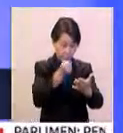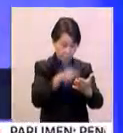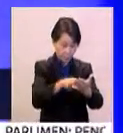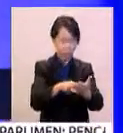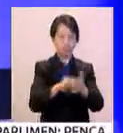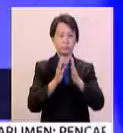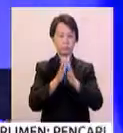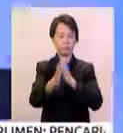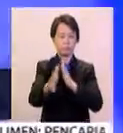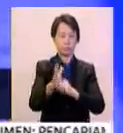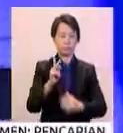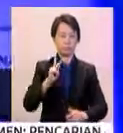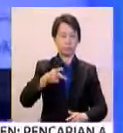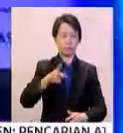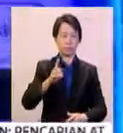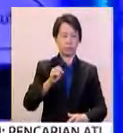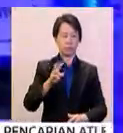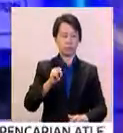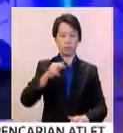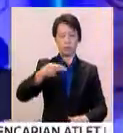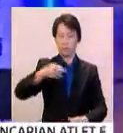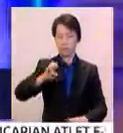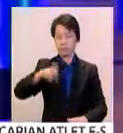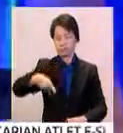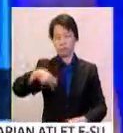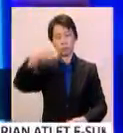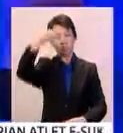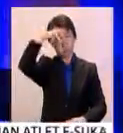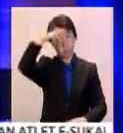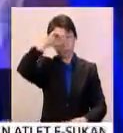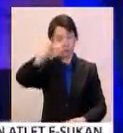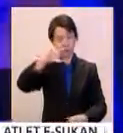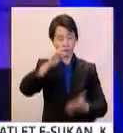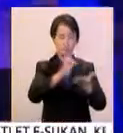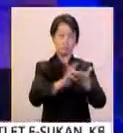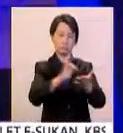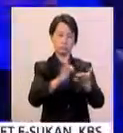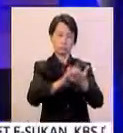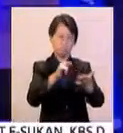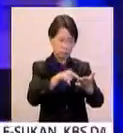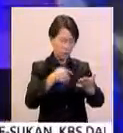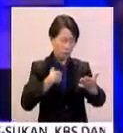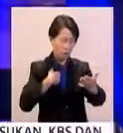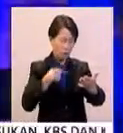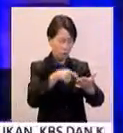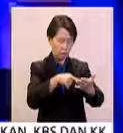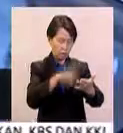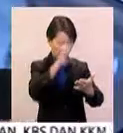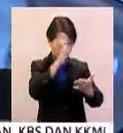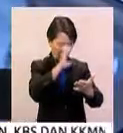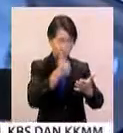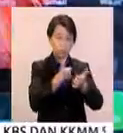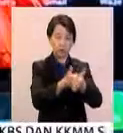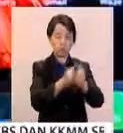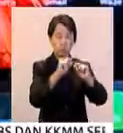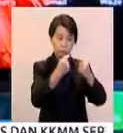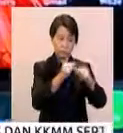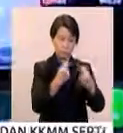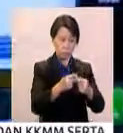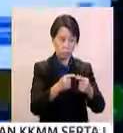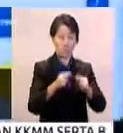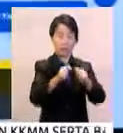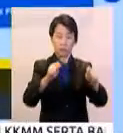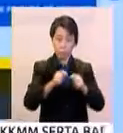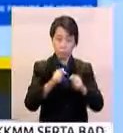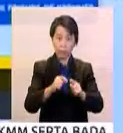perhimpunan bulanan KPDN HEP di Putrajaya. Aplikasi itu mempunyai ciri-ciri seperti carian mengikut kategori,